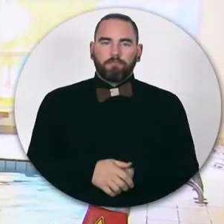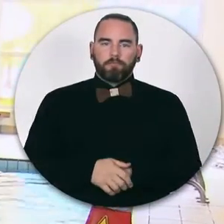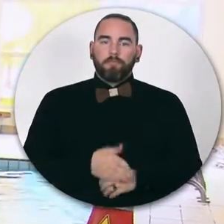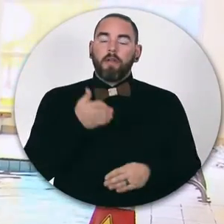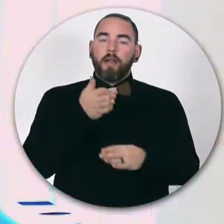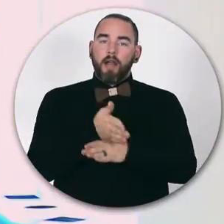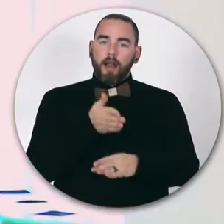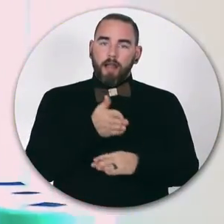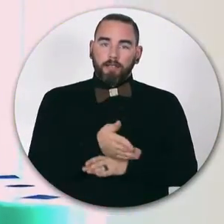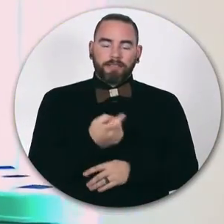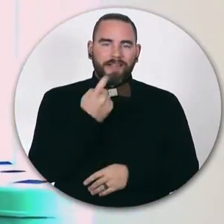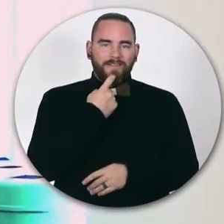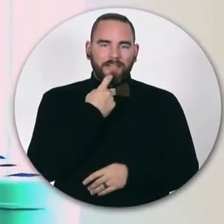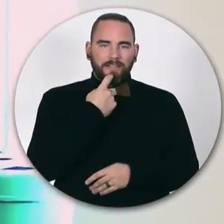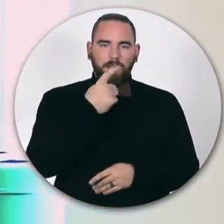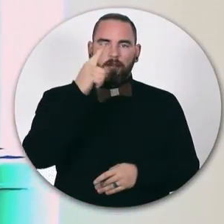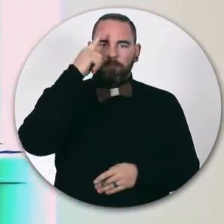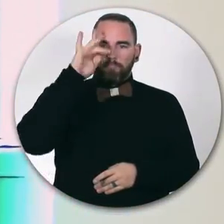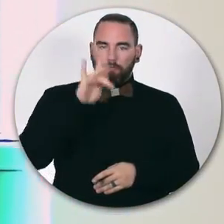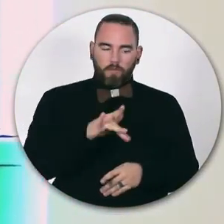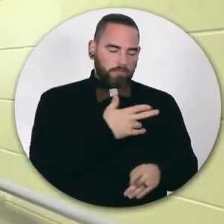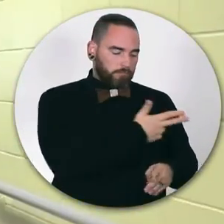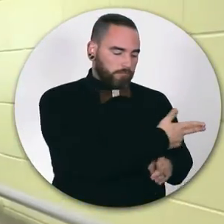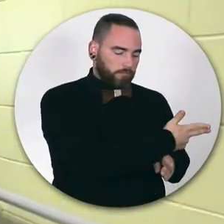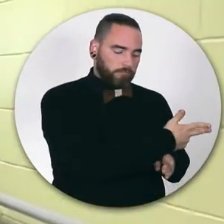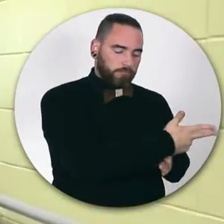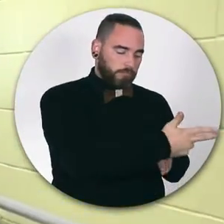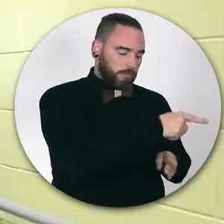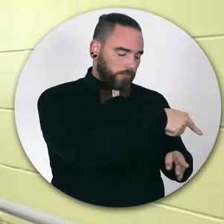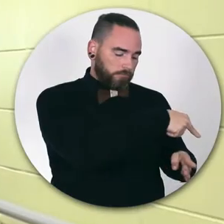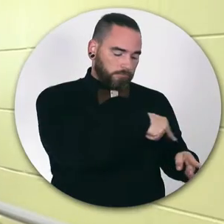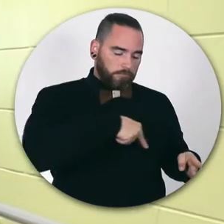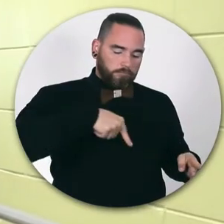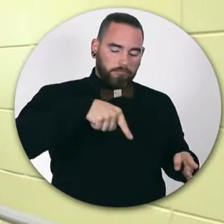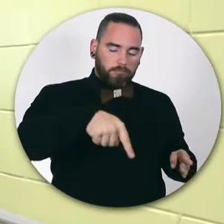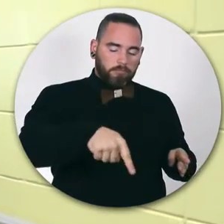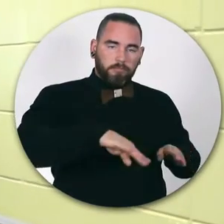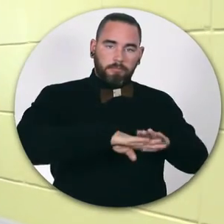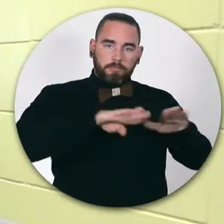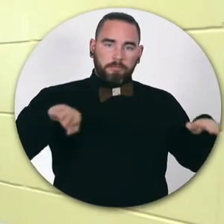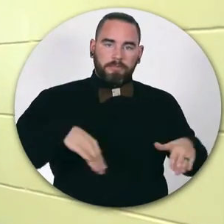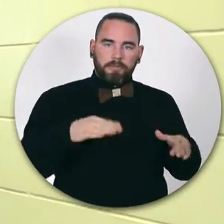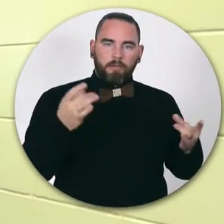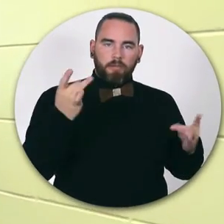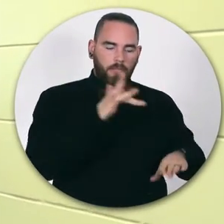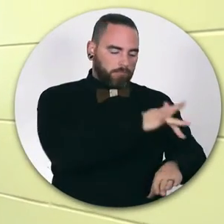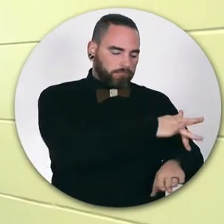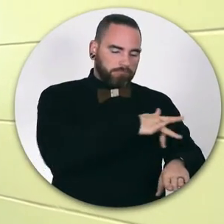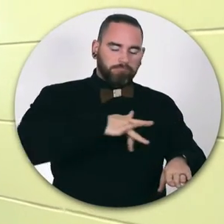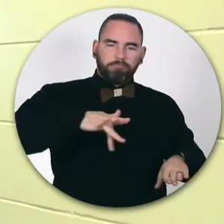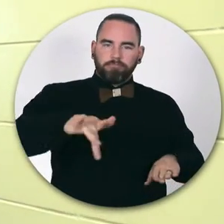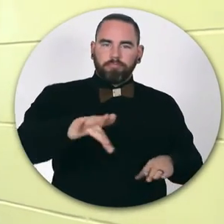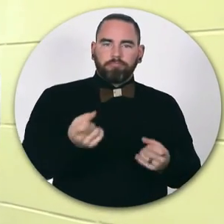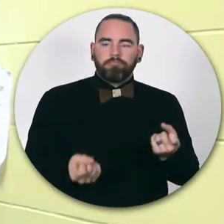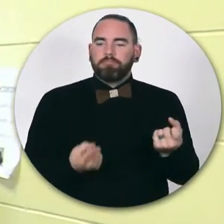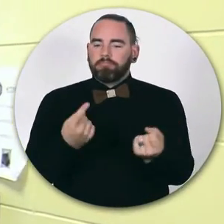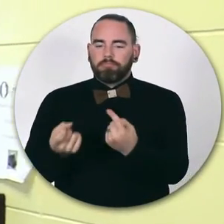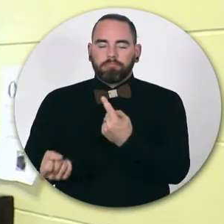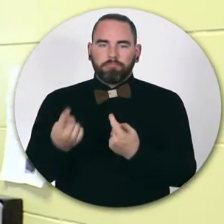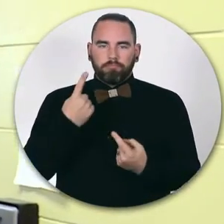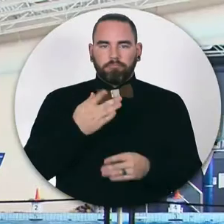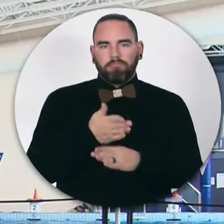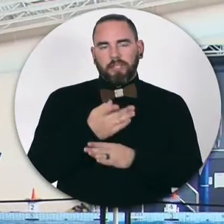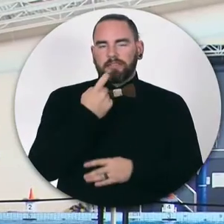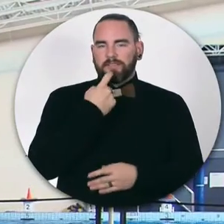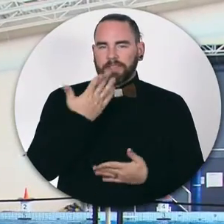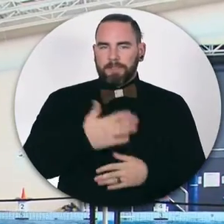L'accès à la piscine est facilité par l'aménagement d'un parcours sans obstacle à partir des stationnements réservés pour personnes handicapées jusqu'à